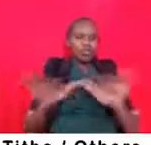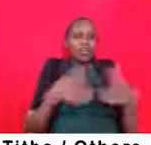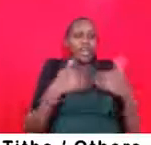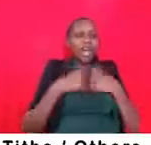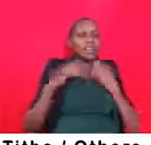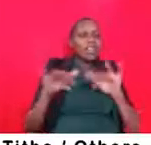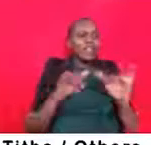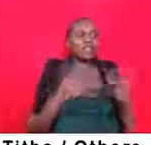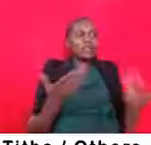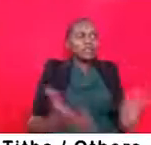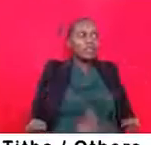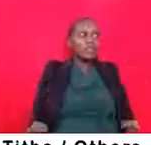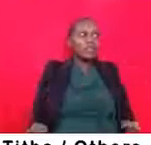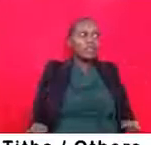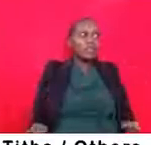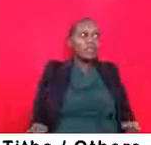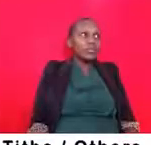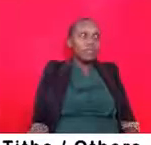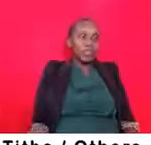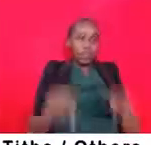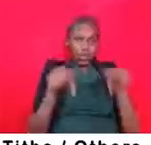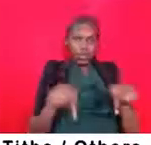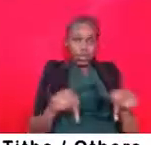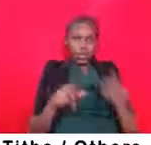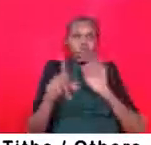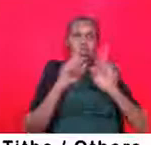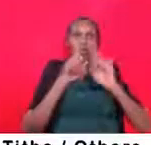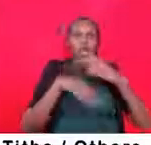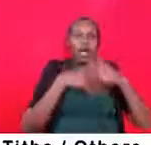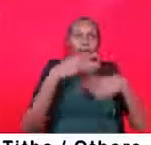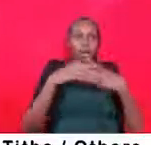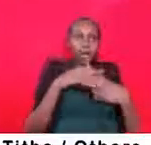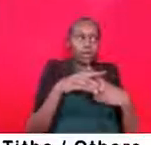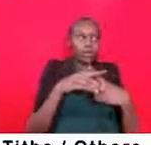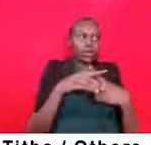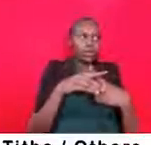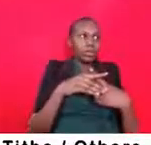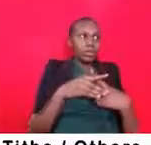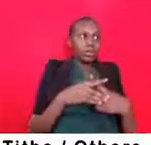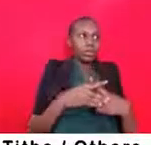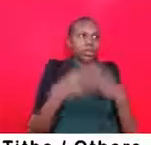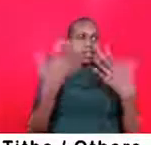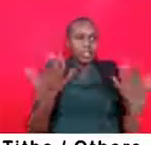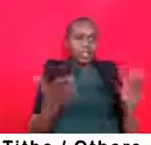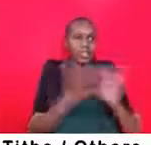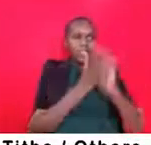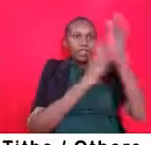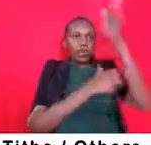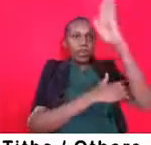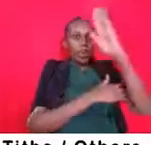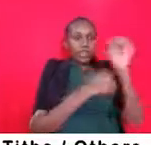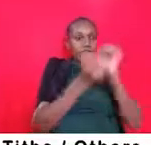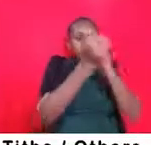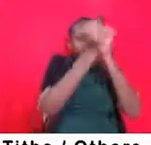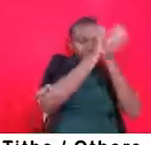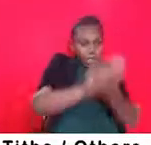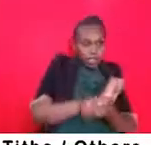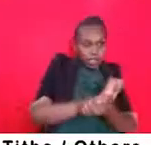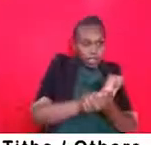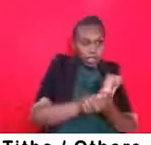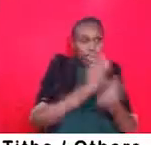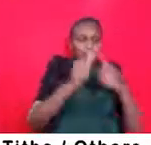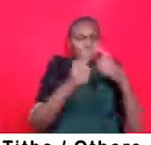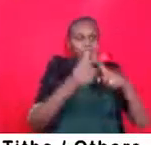kia. Leo tutakuwa tunaongea kuhusu mambo ambayo Mungu anaweza kupindua na